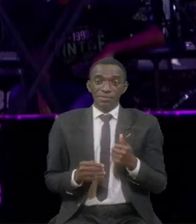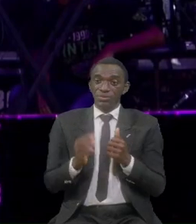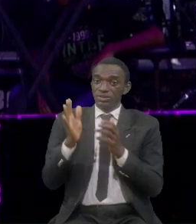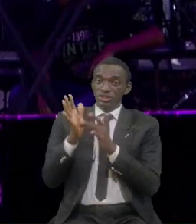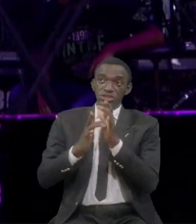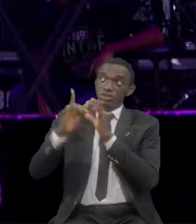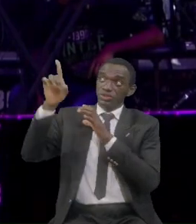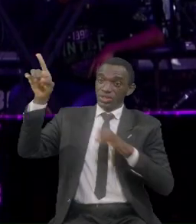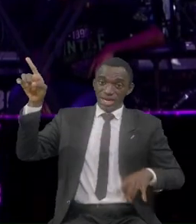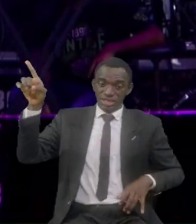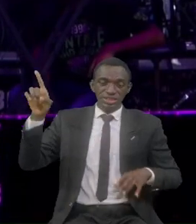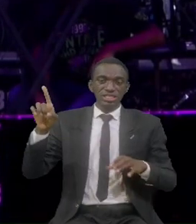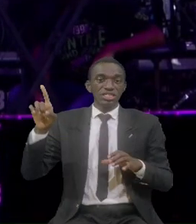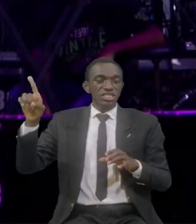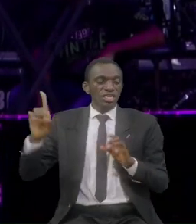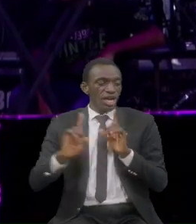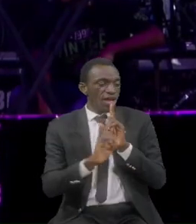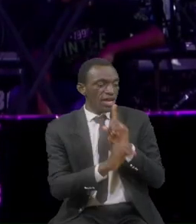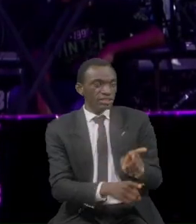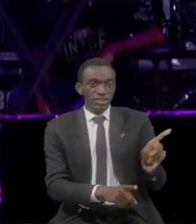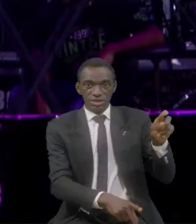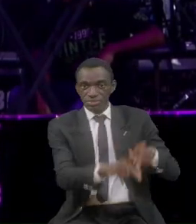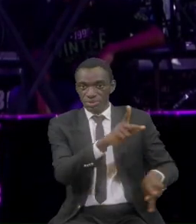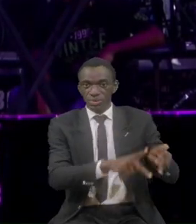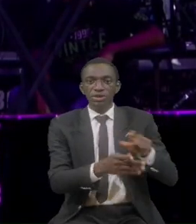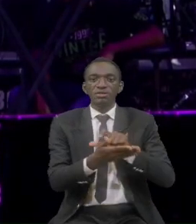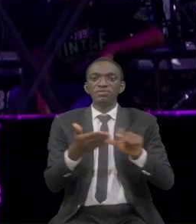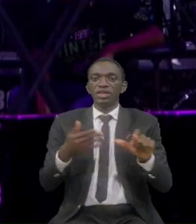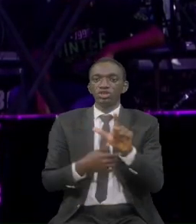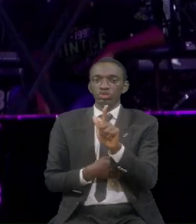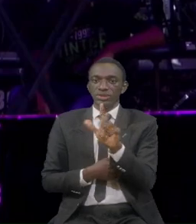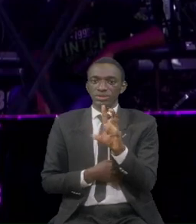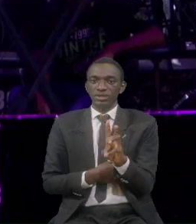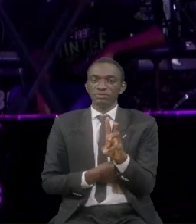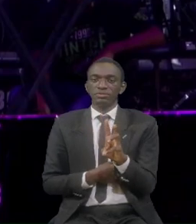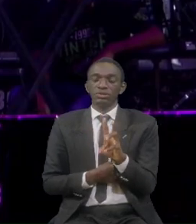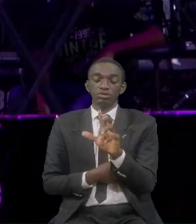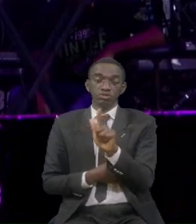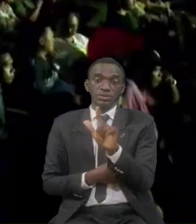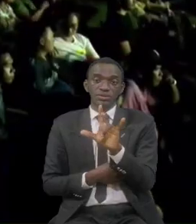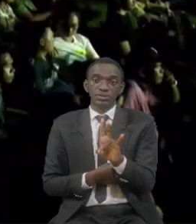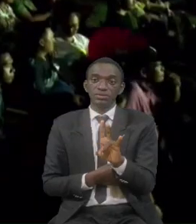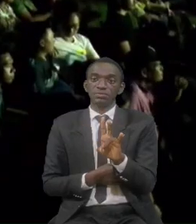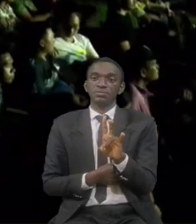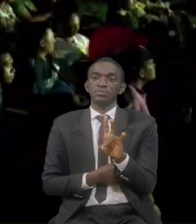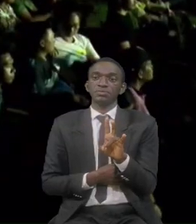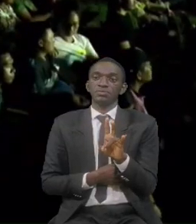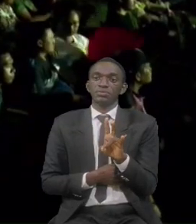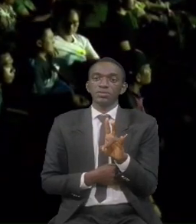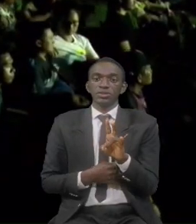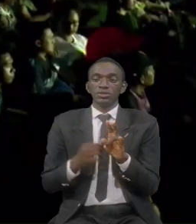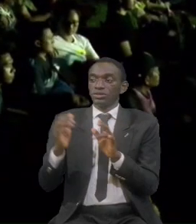the answer in verse 27. Di sa pangalan ni Jesus mao kana ang nakahatag og tubag sa imong mga kautana.